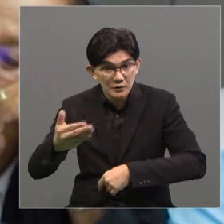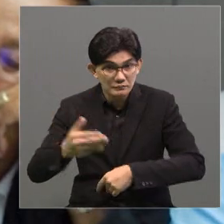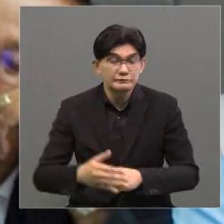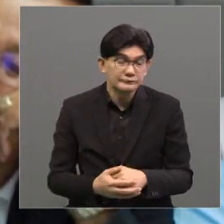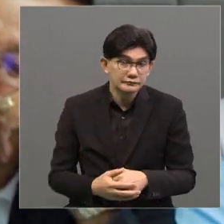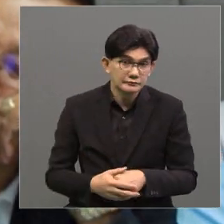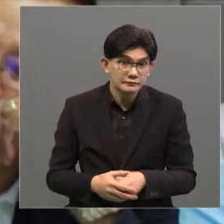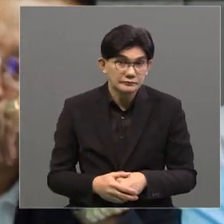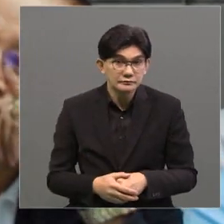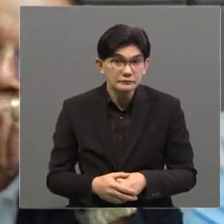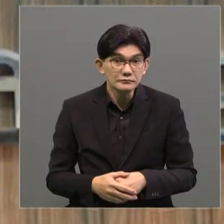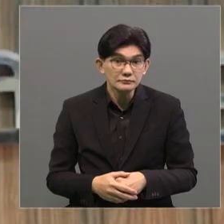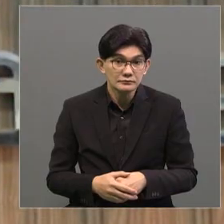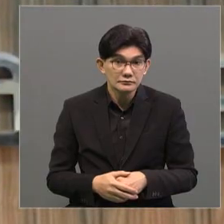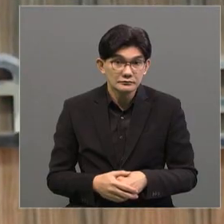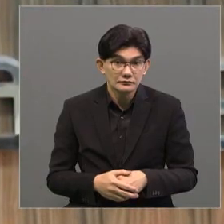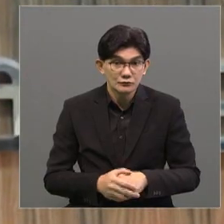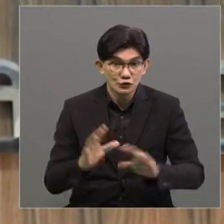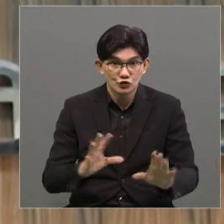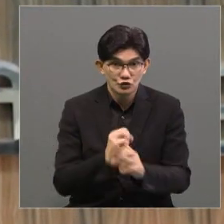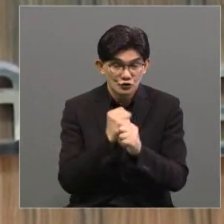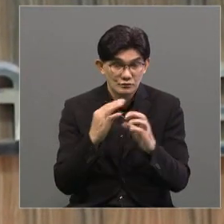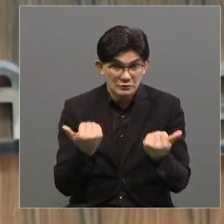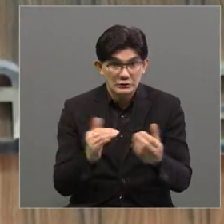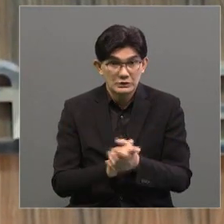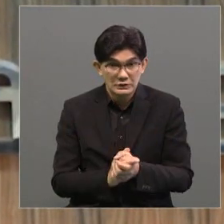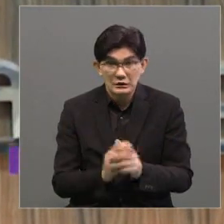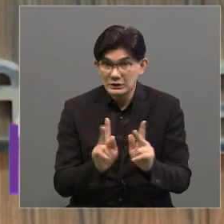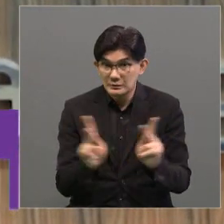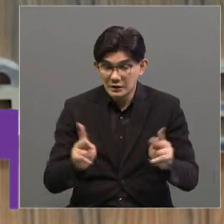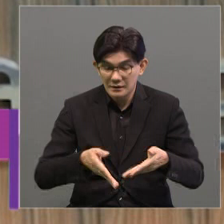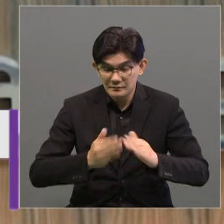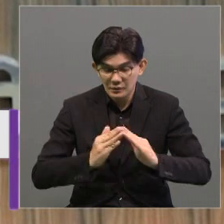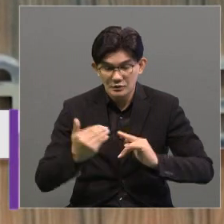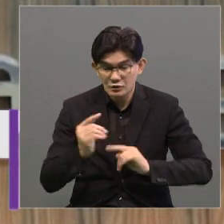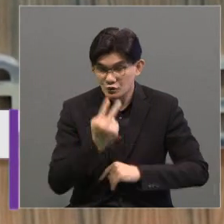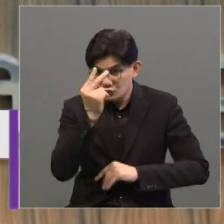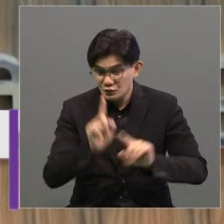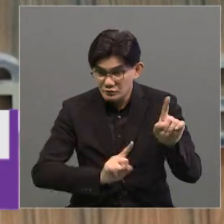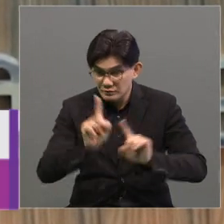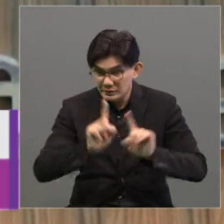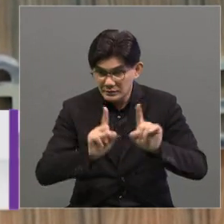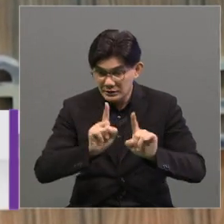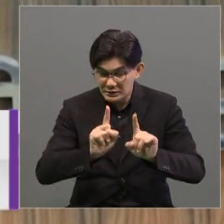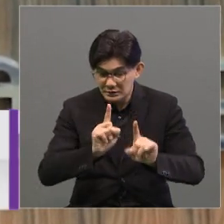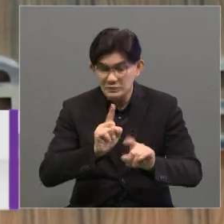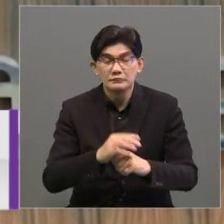ครับ ก็โดยสรุปมีการตั้งคณะกรรมการติดตาม